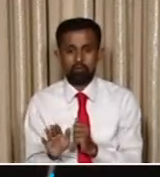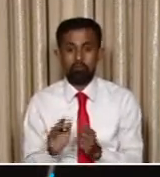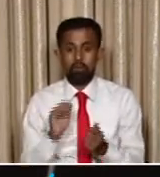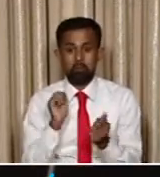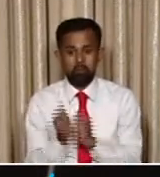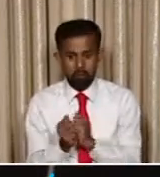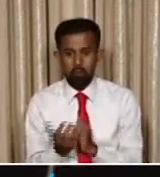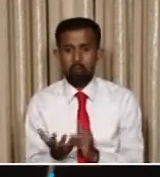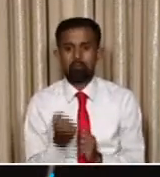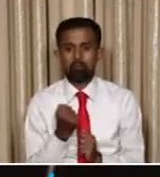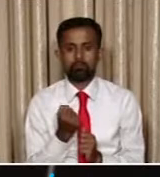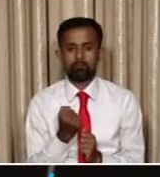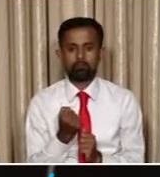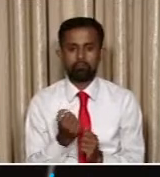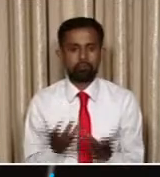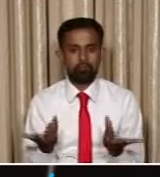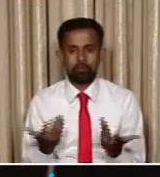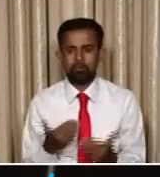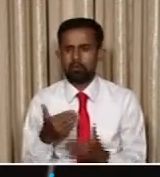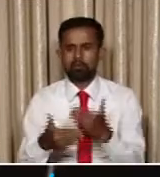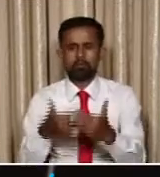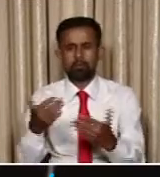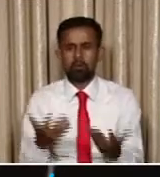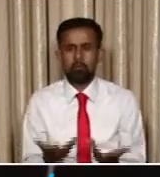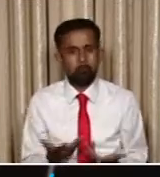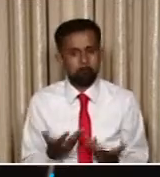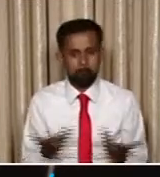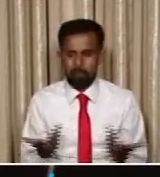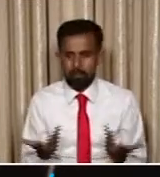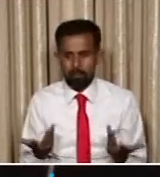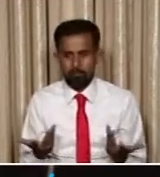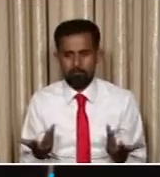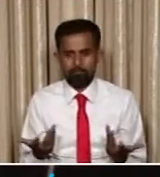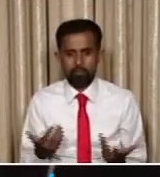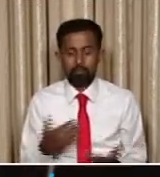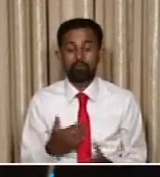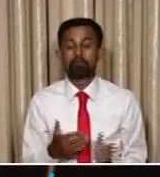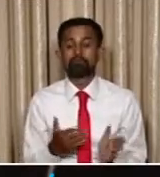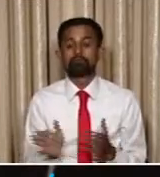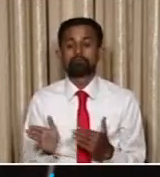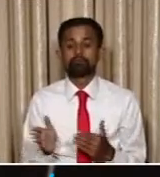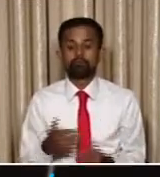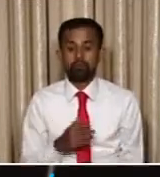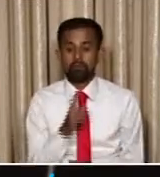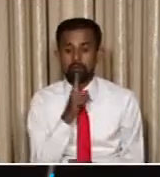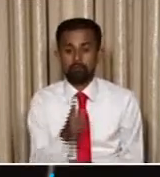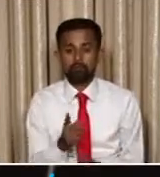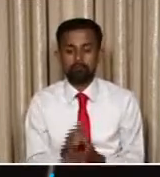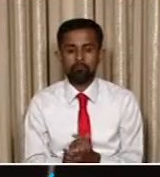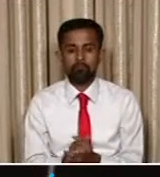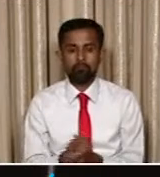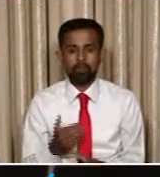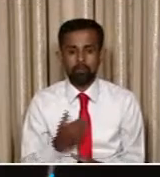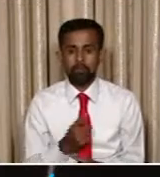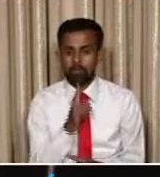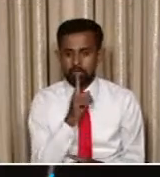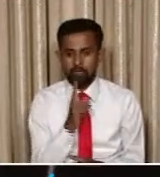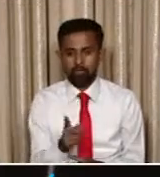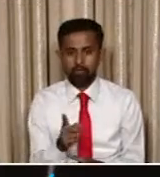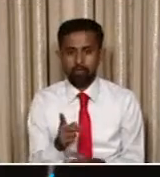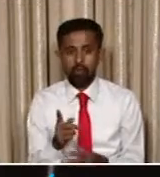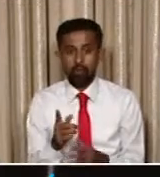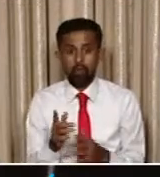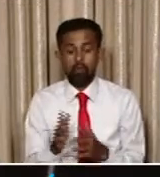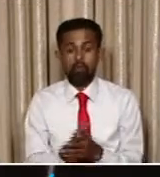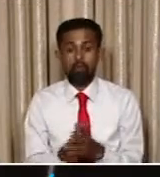වෙන්නත් ඕනේ මේ රටේ එහෙම නැත්නම් අපිට ඉදිරියට යන්න බෑ මම අනිත් එක කියන්න ඕනේ මම ගෙනාවා World Travel